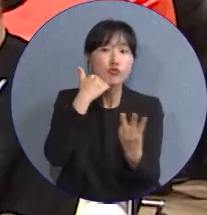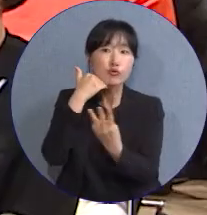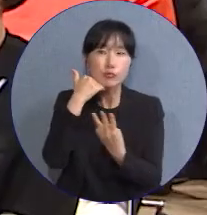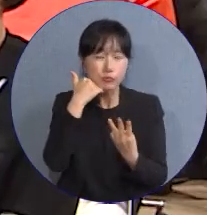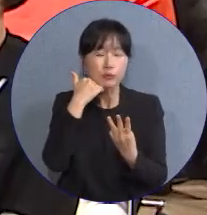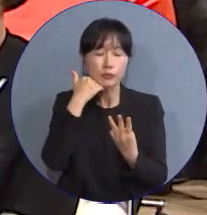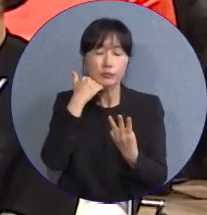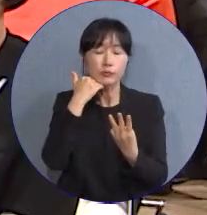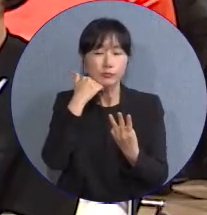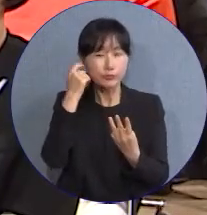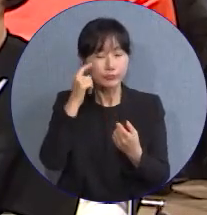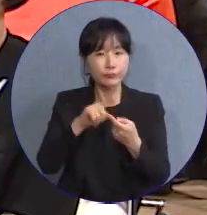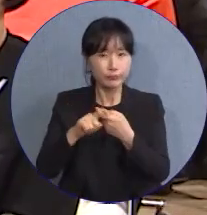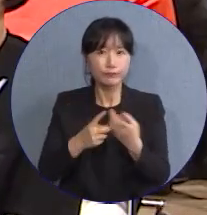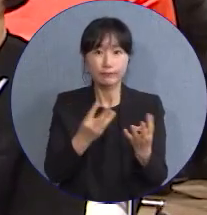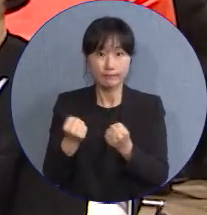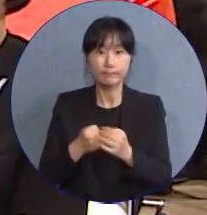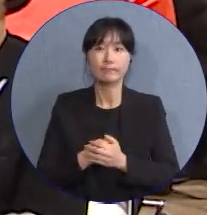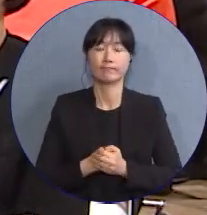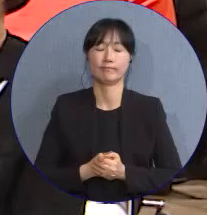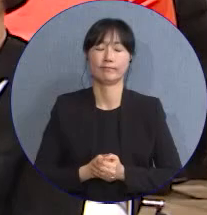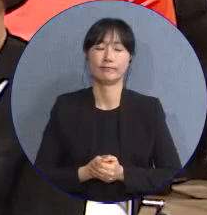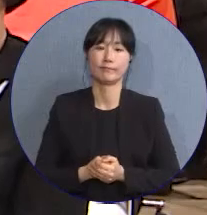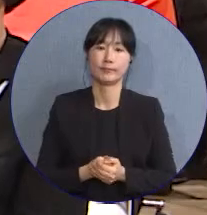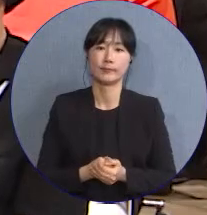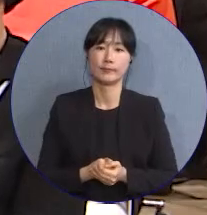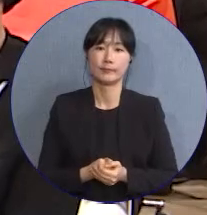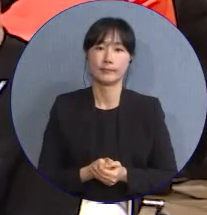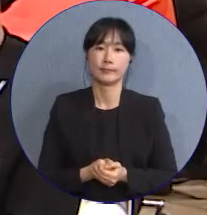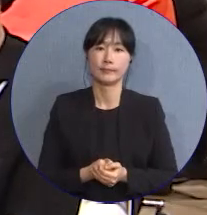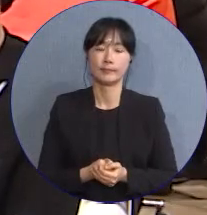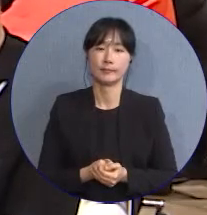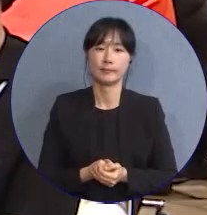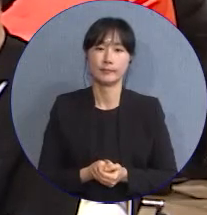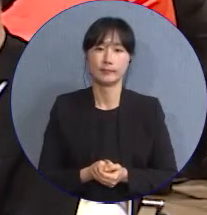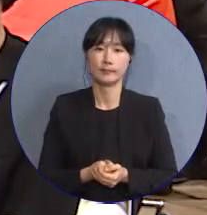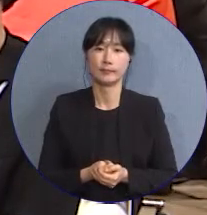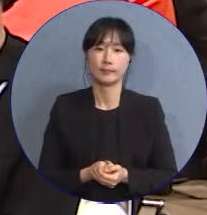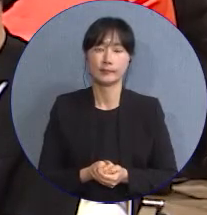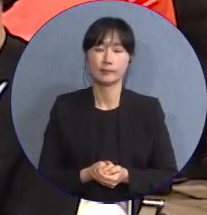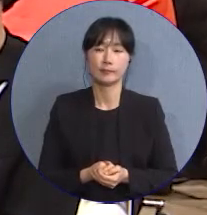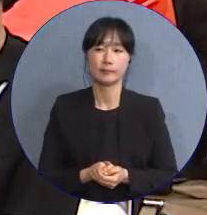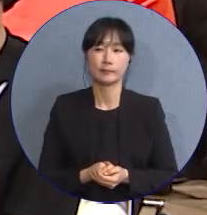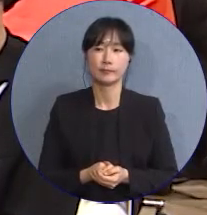지금까지 해운대구갑 선거구 후보 캠프에서 헬로티비 뉴스 차선영입니다.